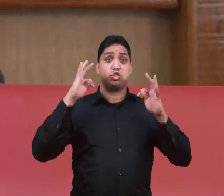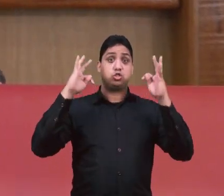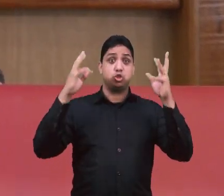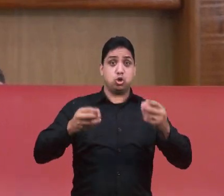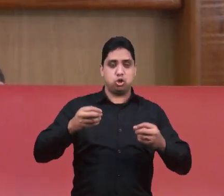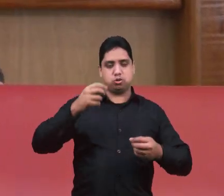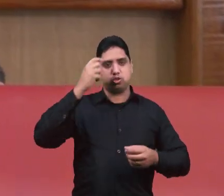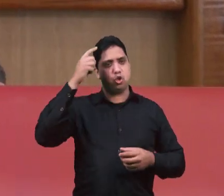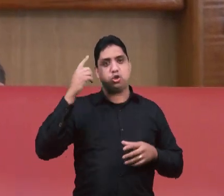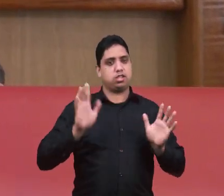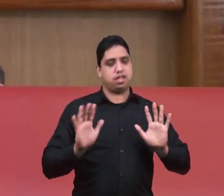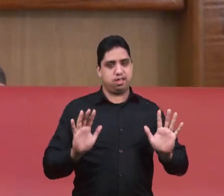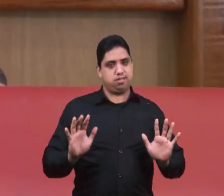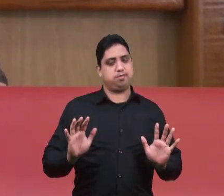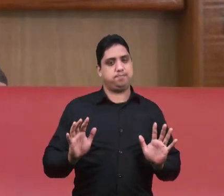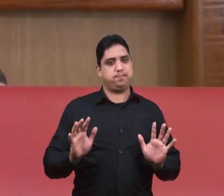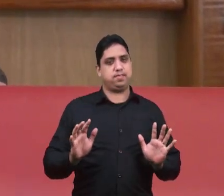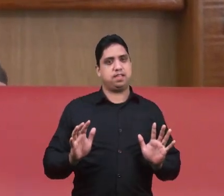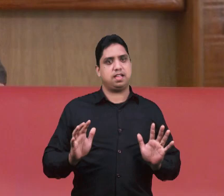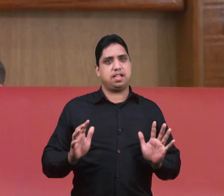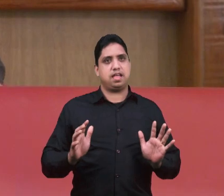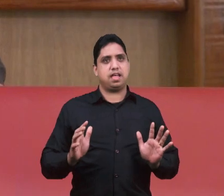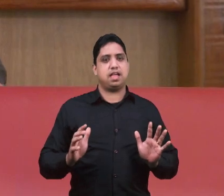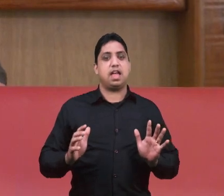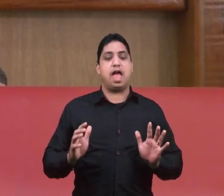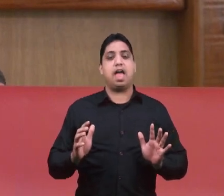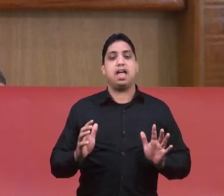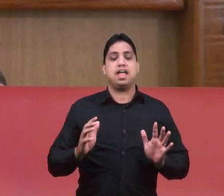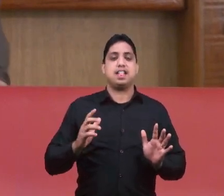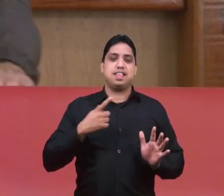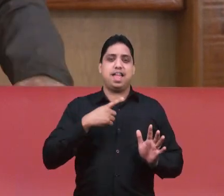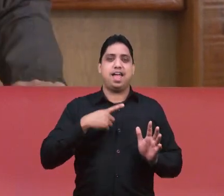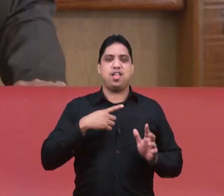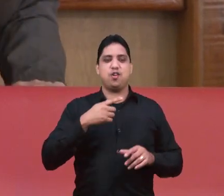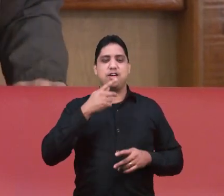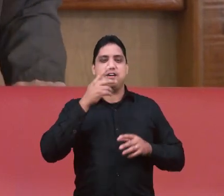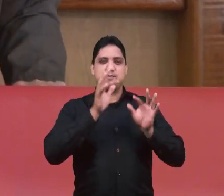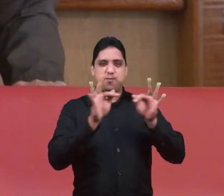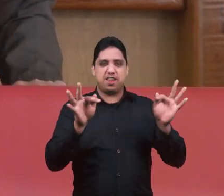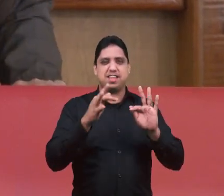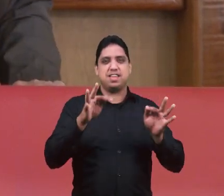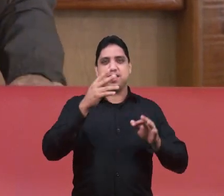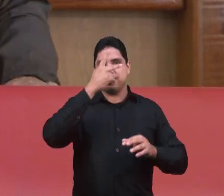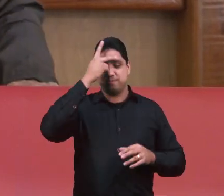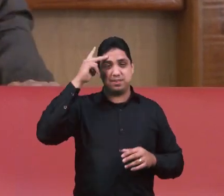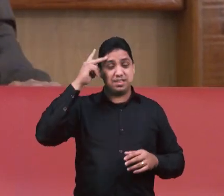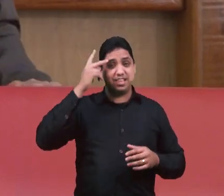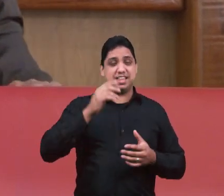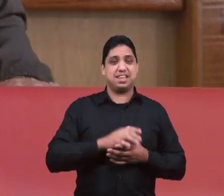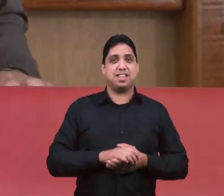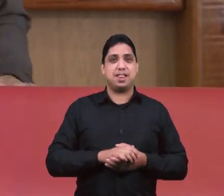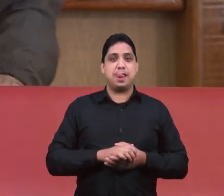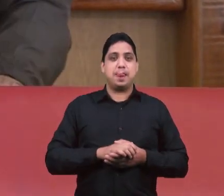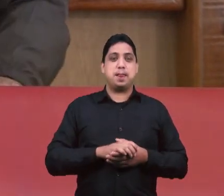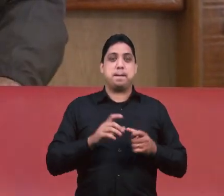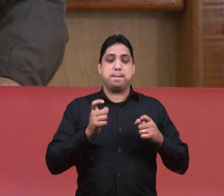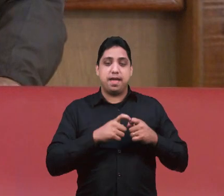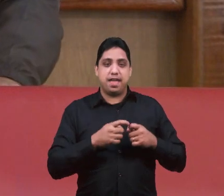mais, mais il existe même un proverbe en disant que